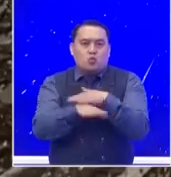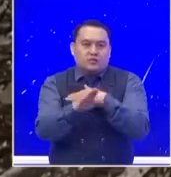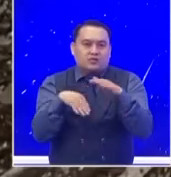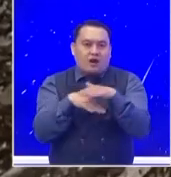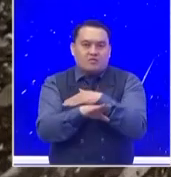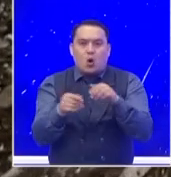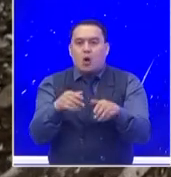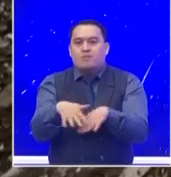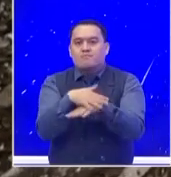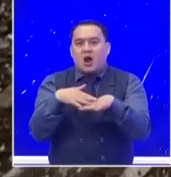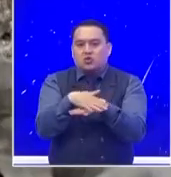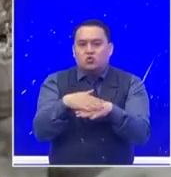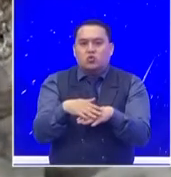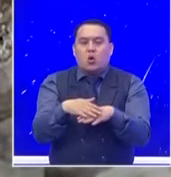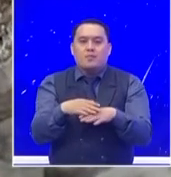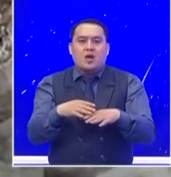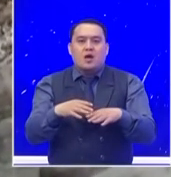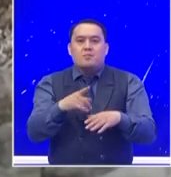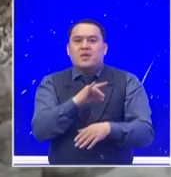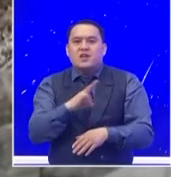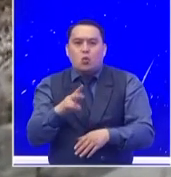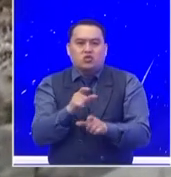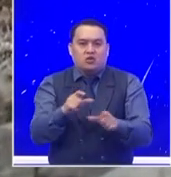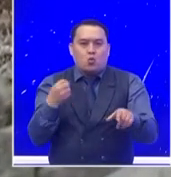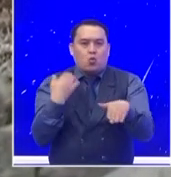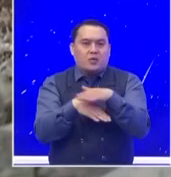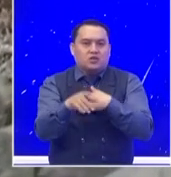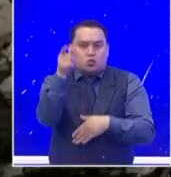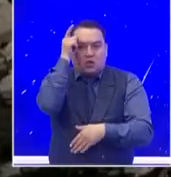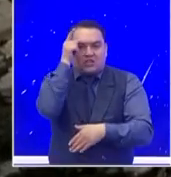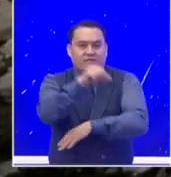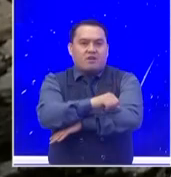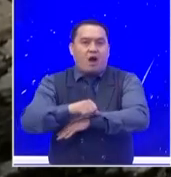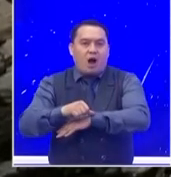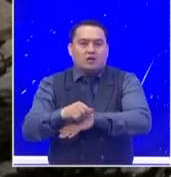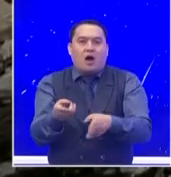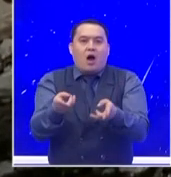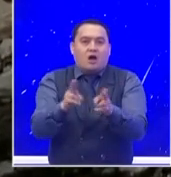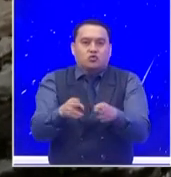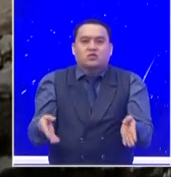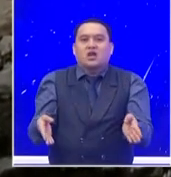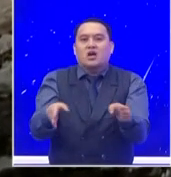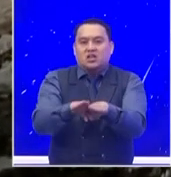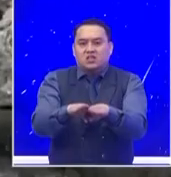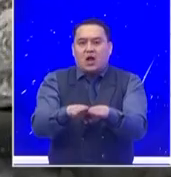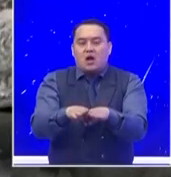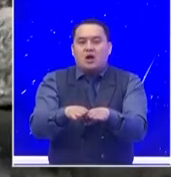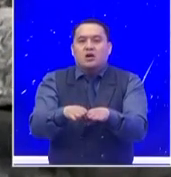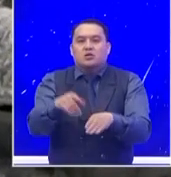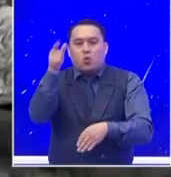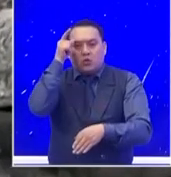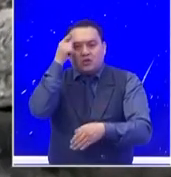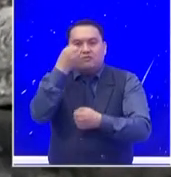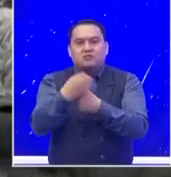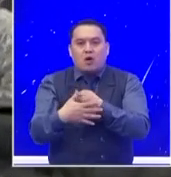жители. Военные действия вынудили почти миллион человек бежать к турецкой границе, которая остается закрытой. Анкара, в свою очередь,